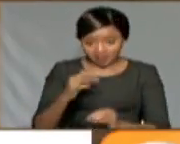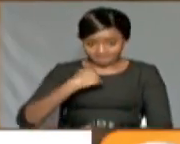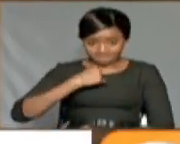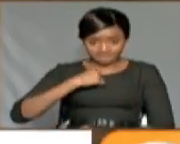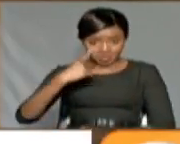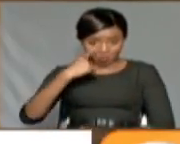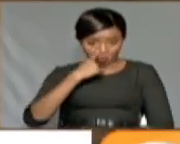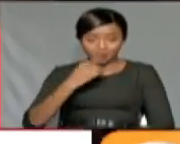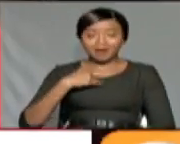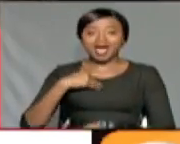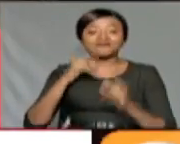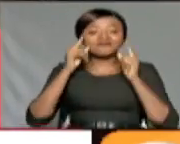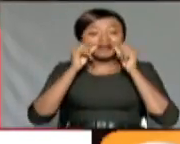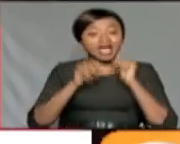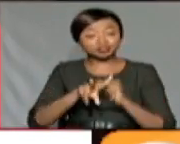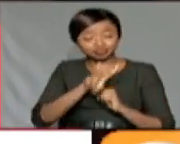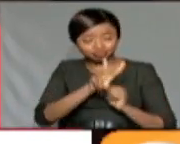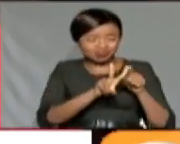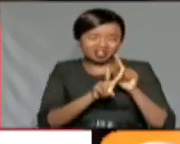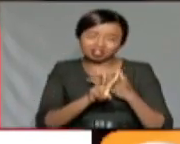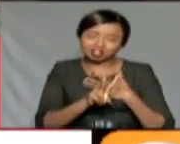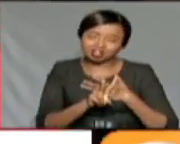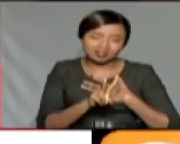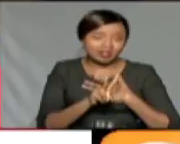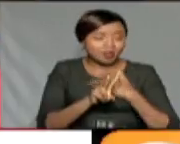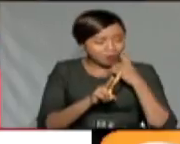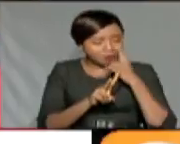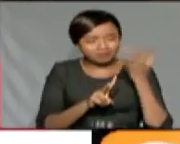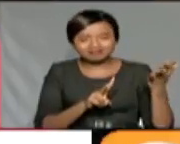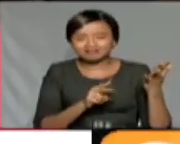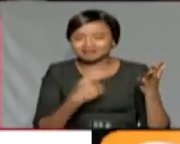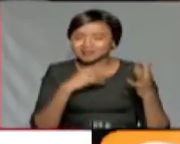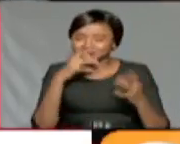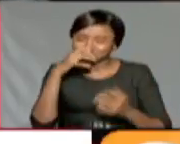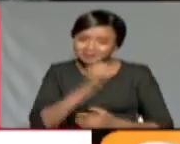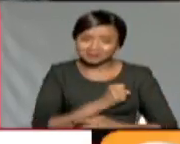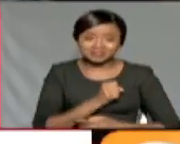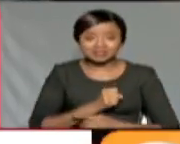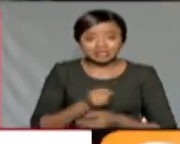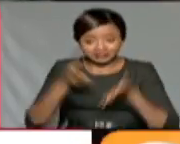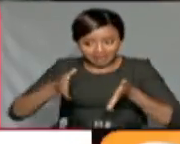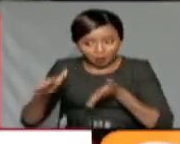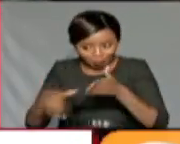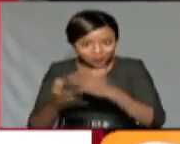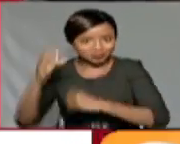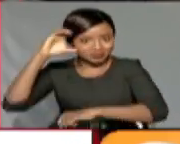home who I miss very very much. And this is my chance